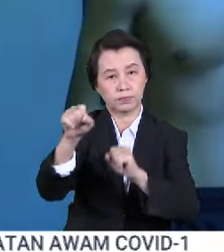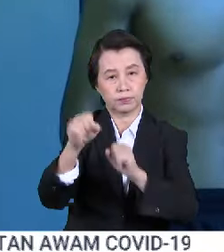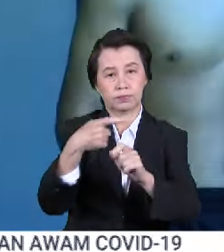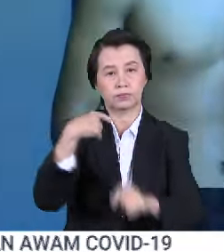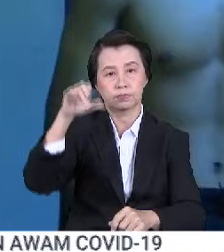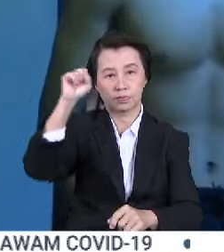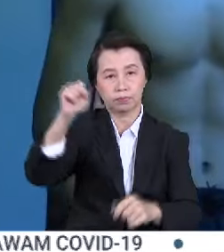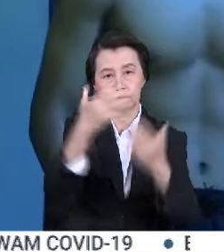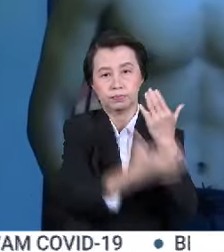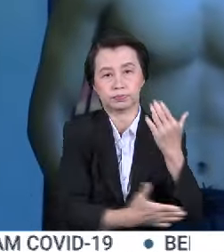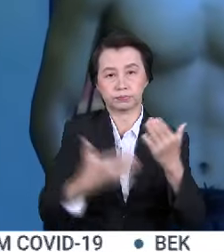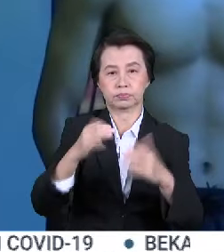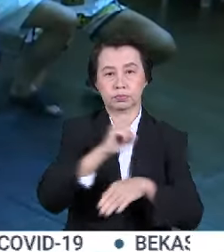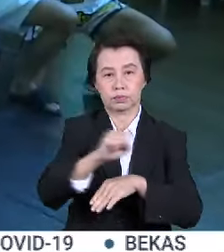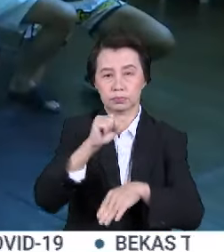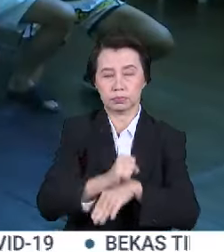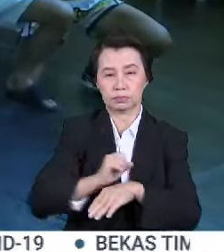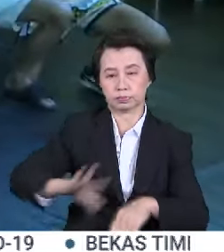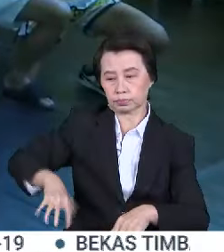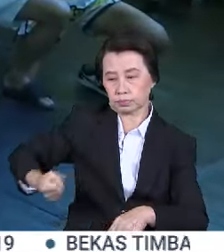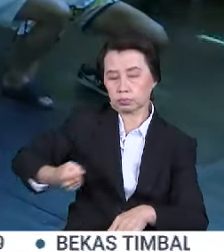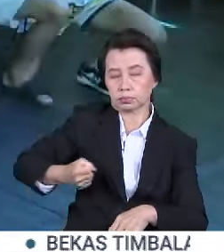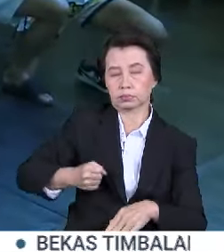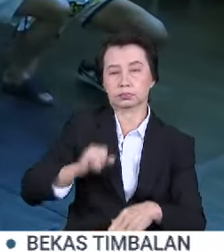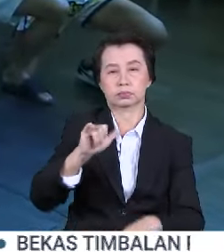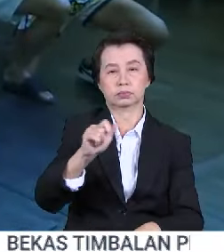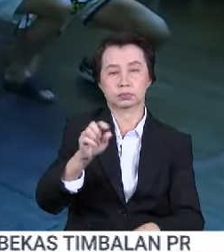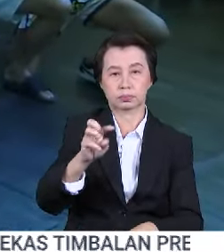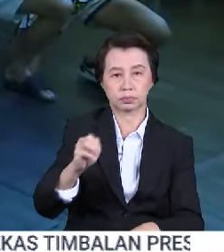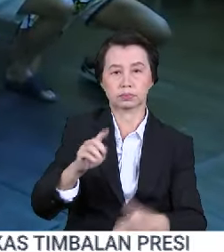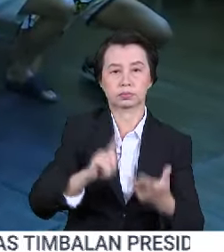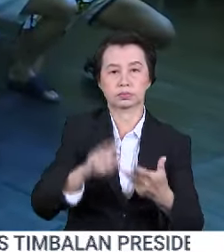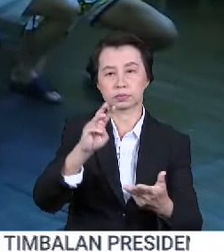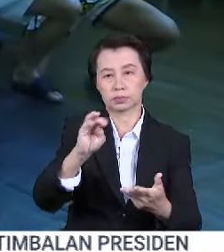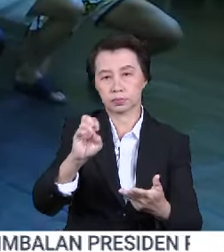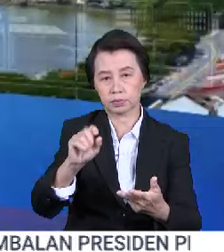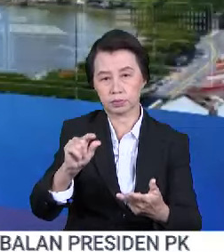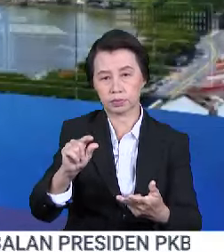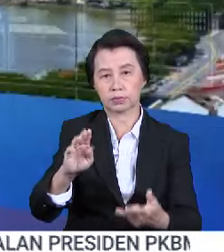9 jam Malaysia Singapura Kamboja Yaman Maghribi dan Thailand